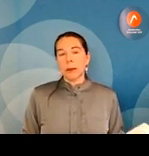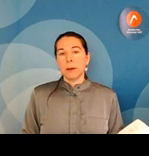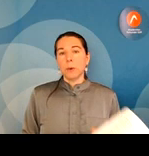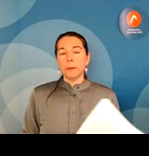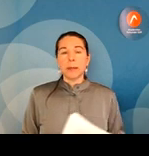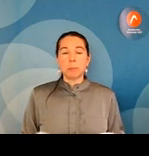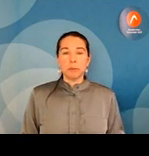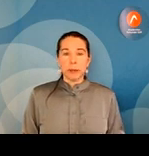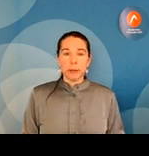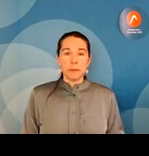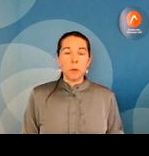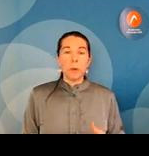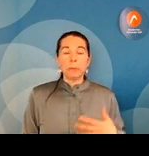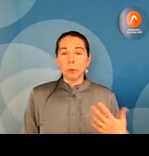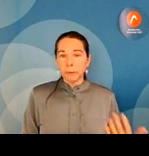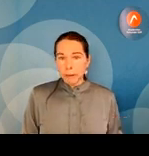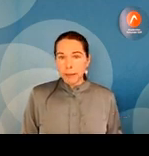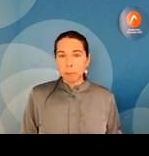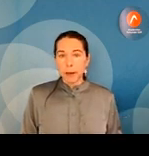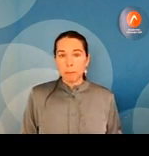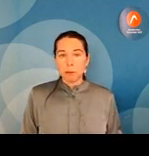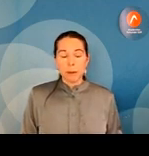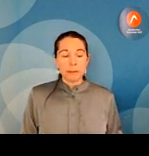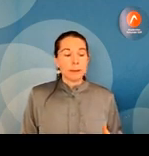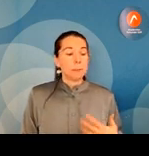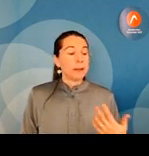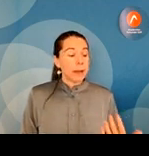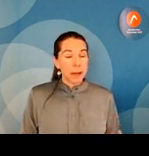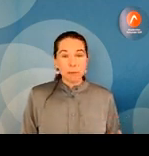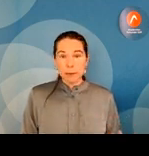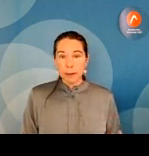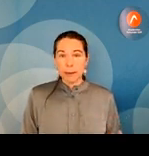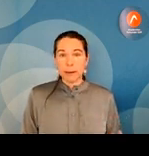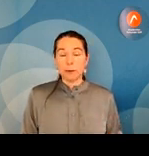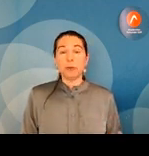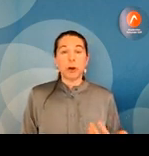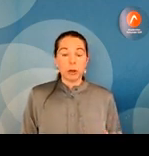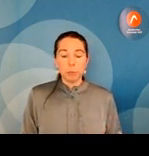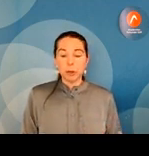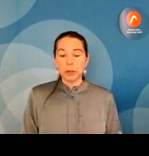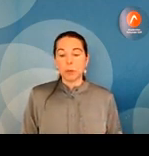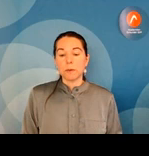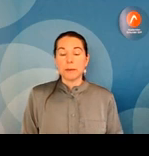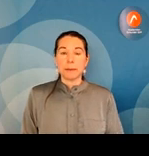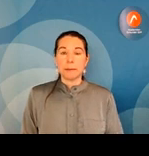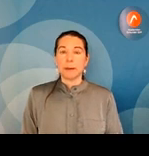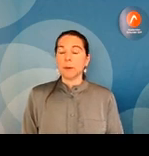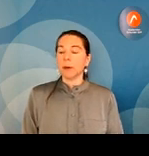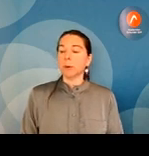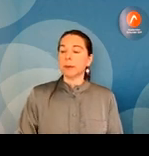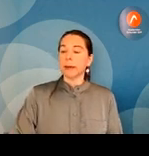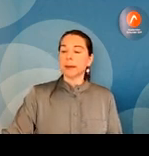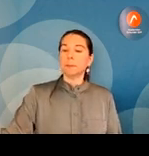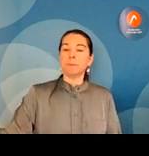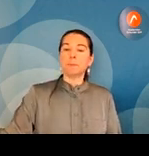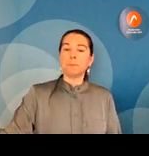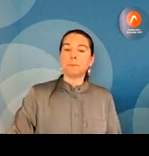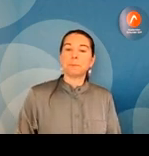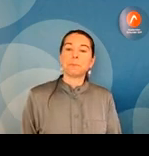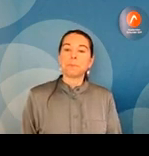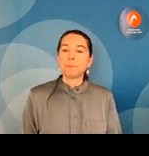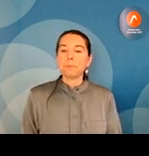in åtgärder på flera nivåer, både direkt på arbetsplatser men även när det gäller förebyggande